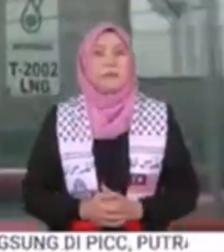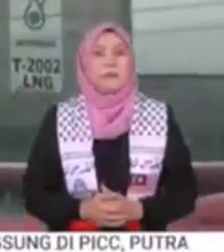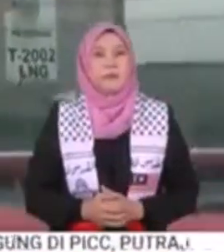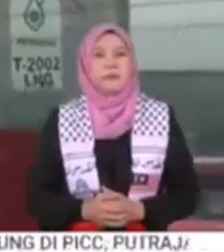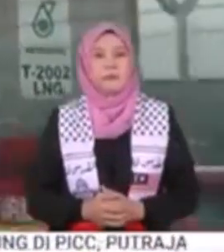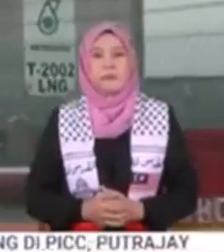digalakkan